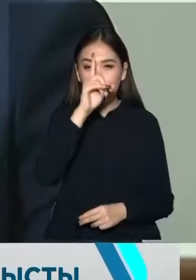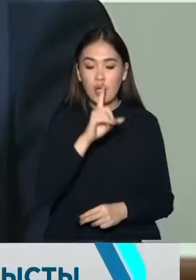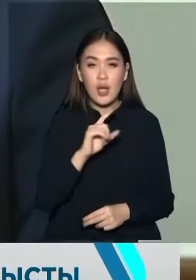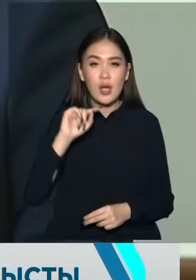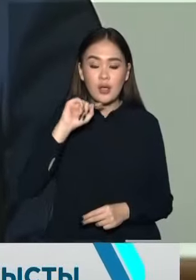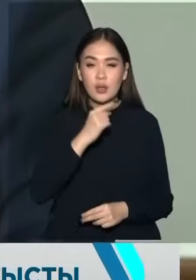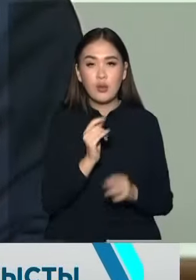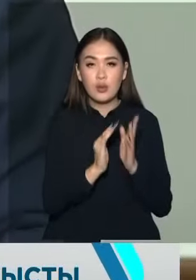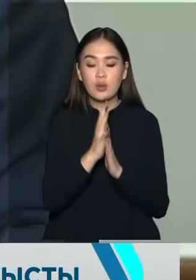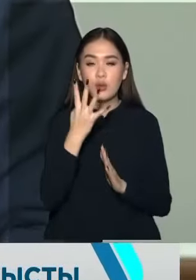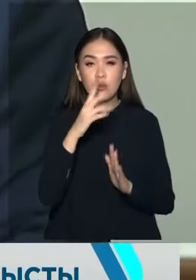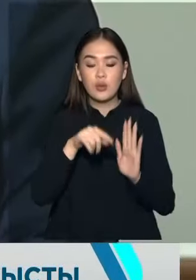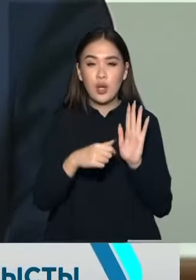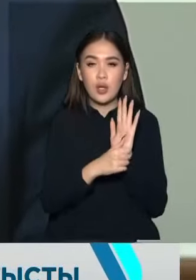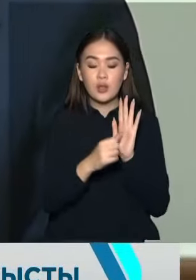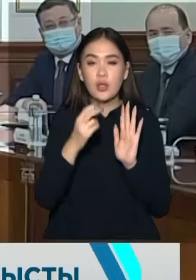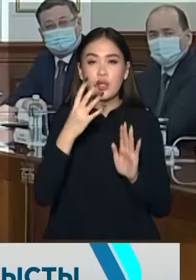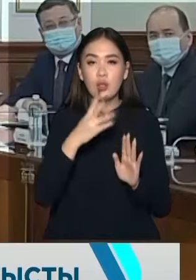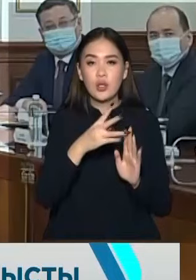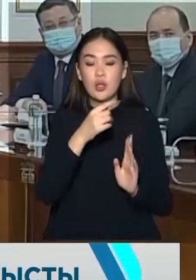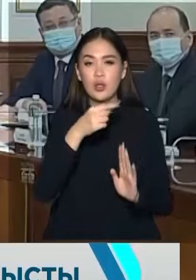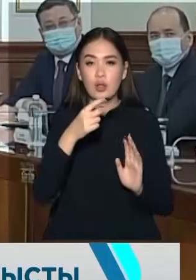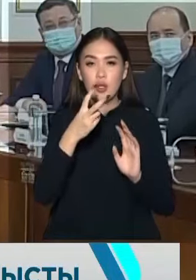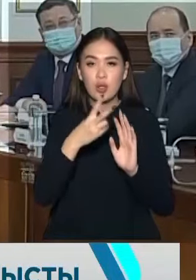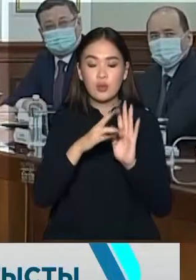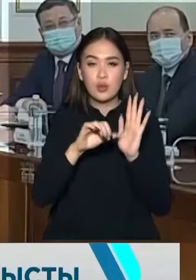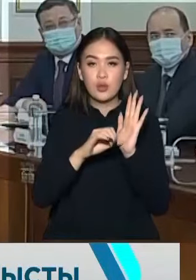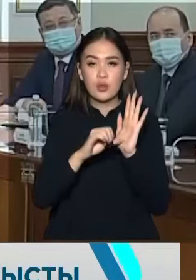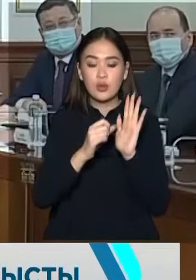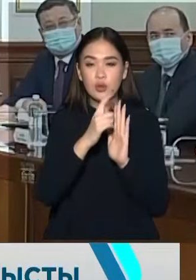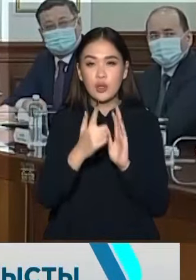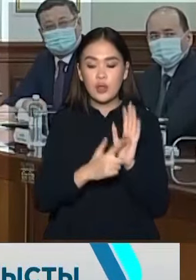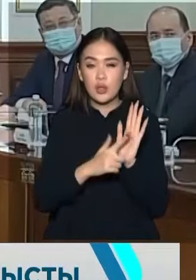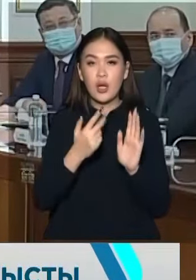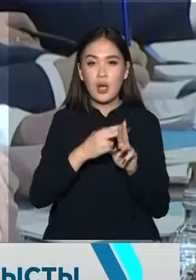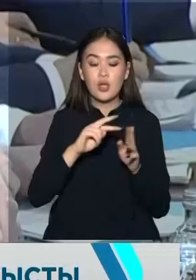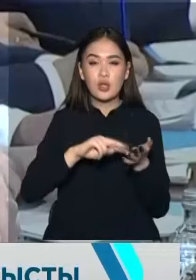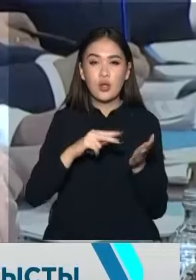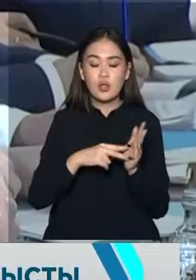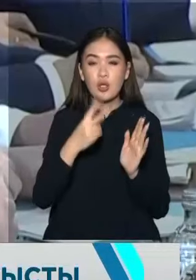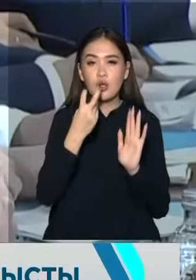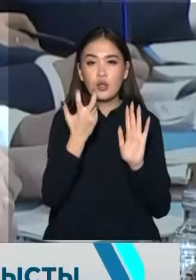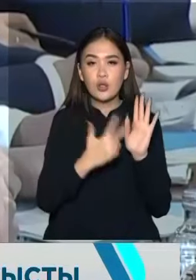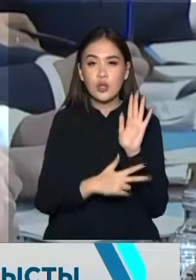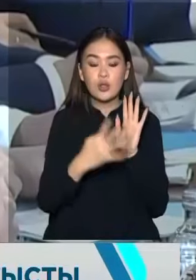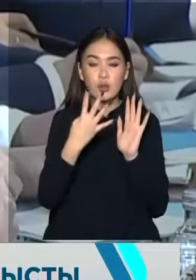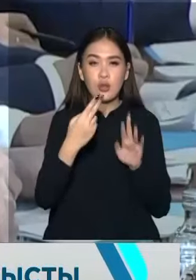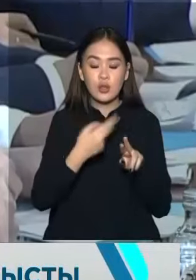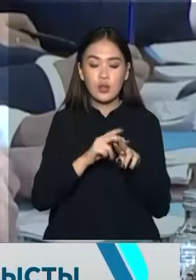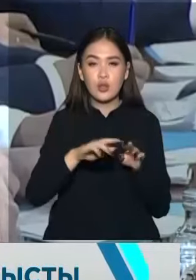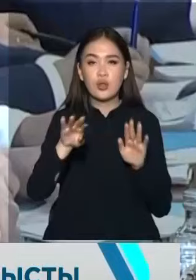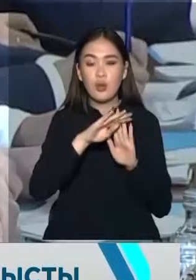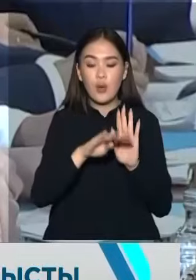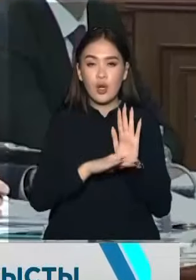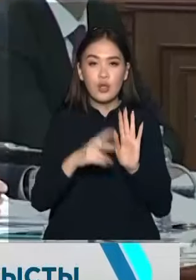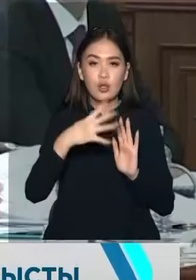өсімі 4,6%-дан 2,7%-ға дейін төмендеп кеткен, ал жоспарланған 284 инвестициялық жобаның